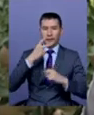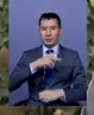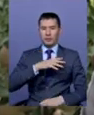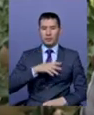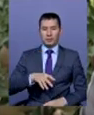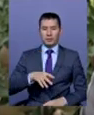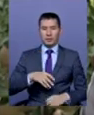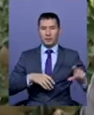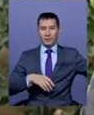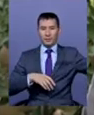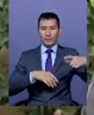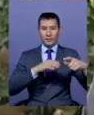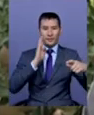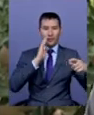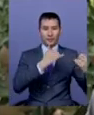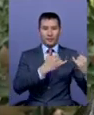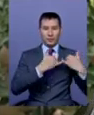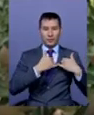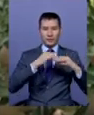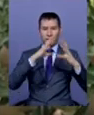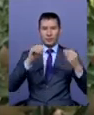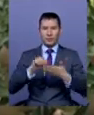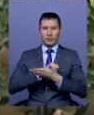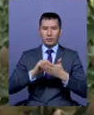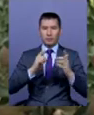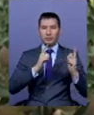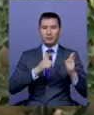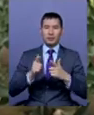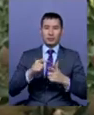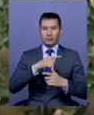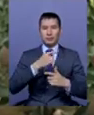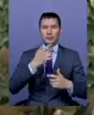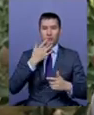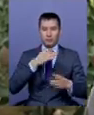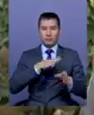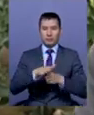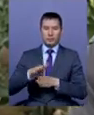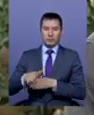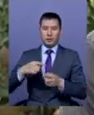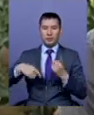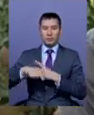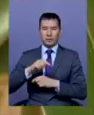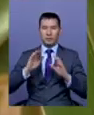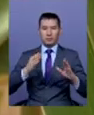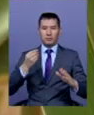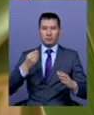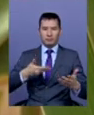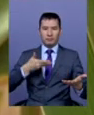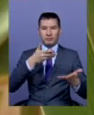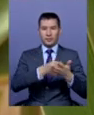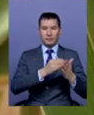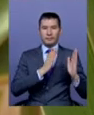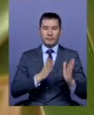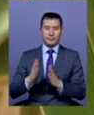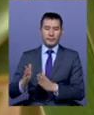айтқан шарттарын бәрін орындап отыр. Біз күзде ақшасын төлеп отырмыз. Бұл Қазақстан